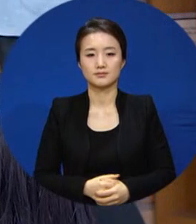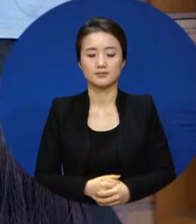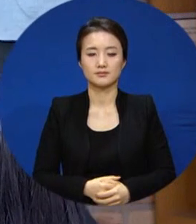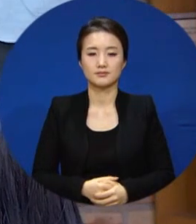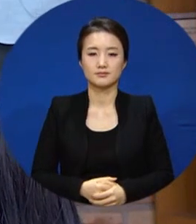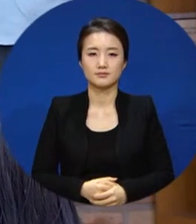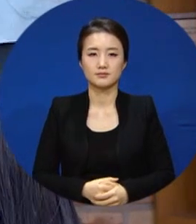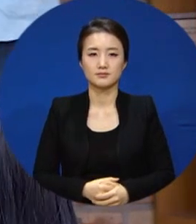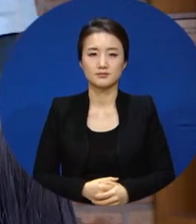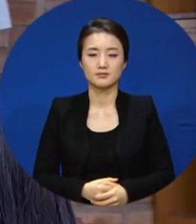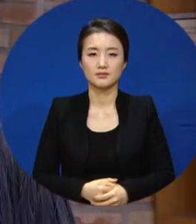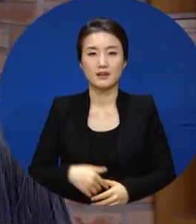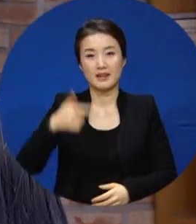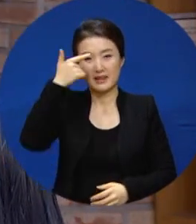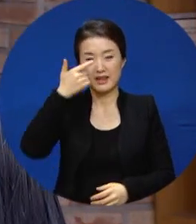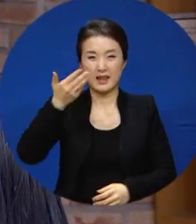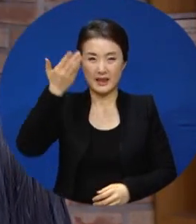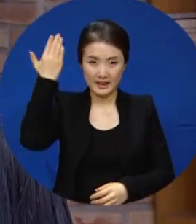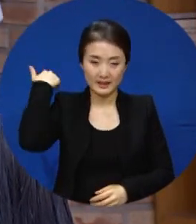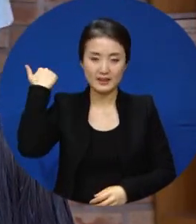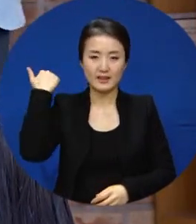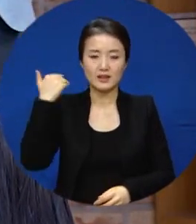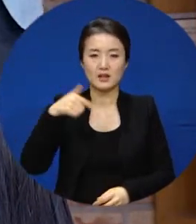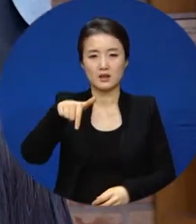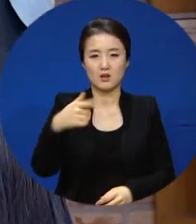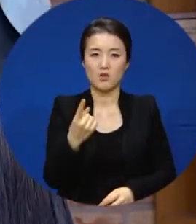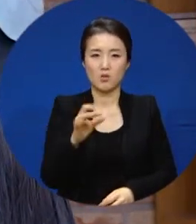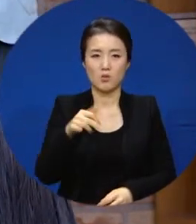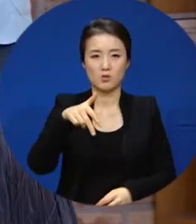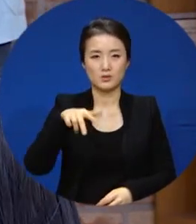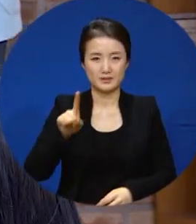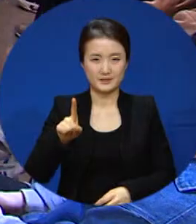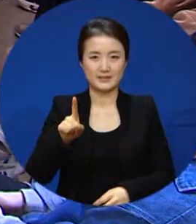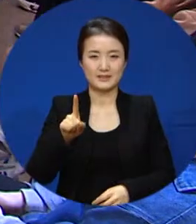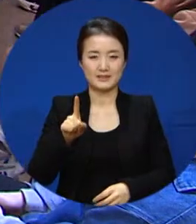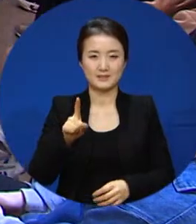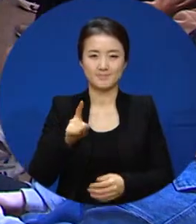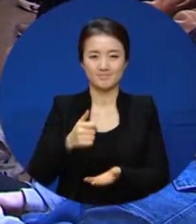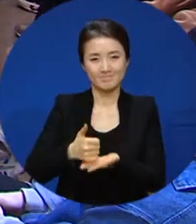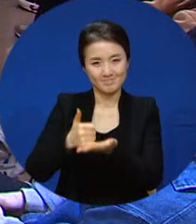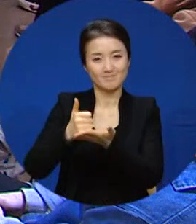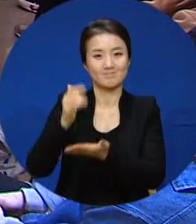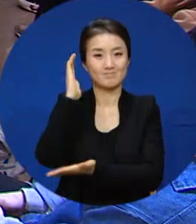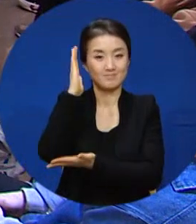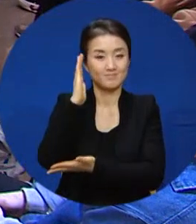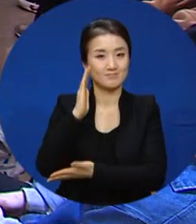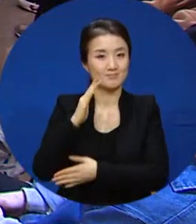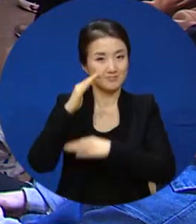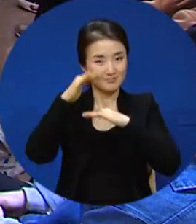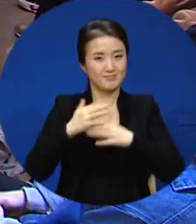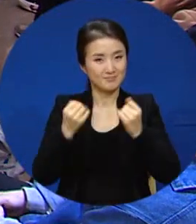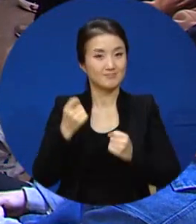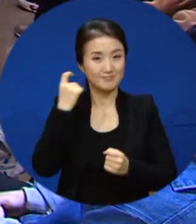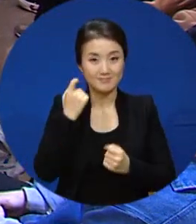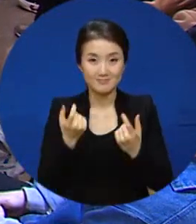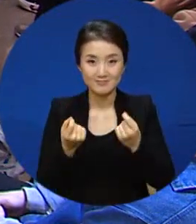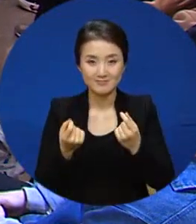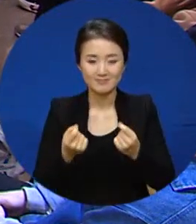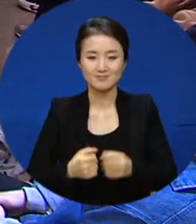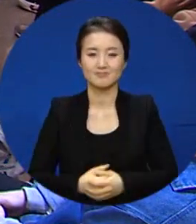자 우리 옛날 말해요 여러분 아마 그 공자님 말씀 이런 얘기 들어갔죠 옛날에 어르신들에게 자주 하셨어요